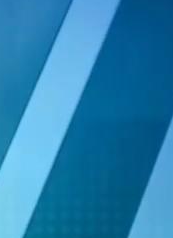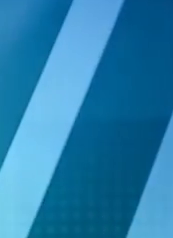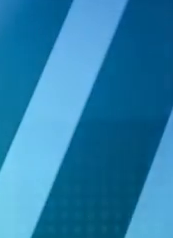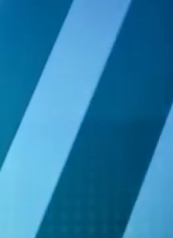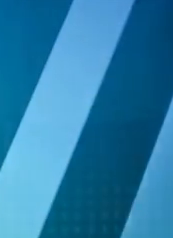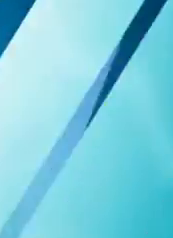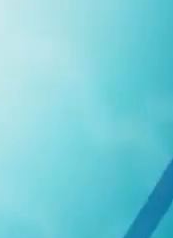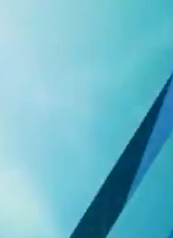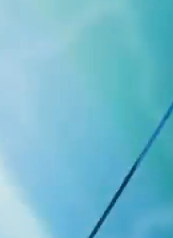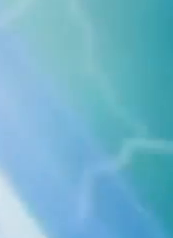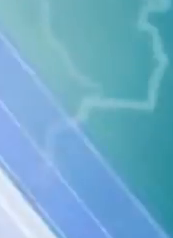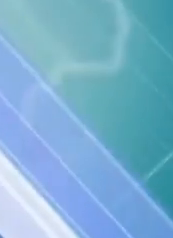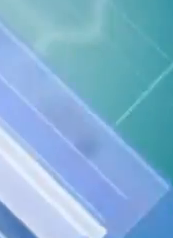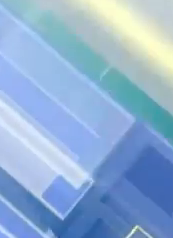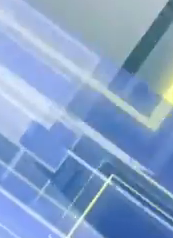Музика